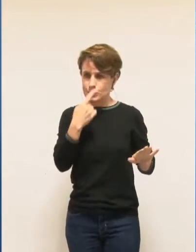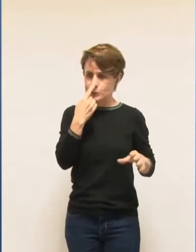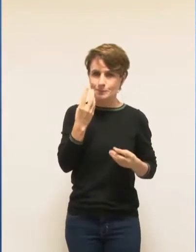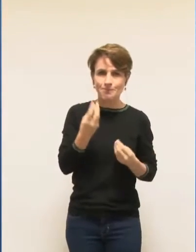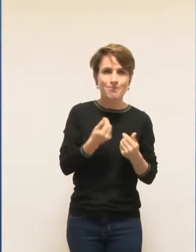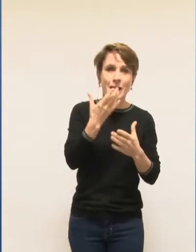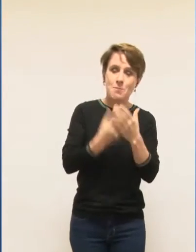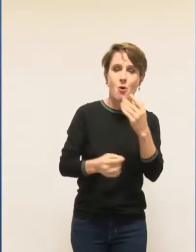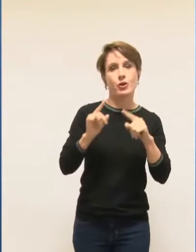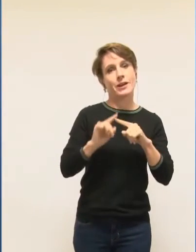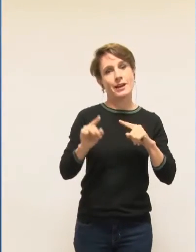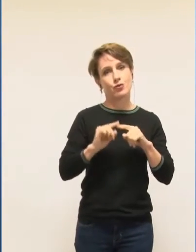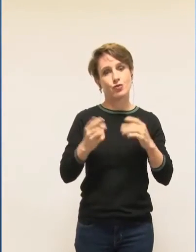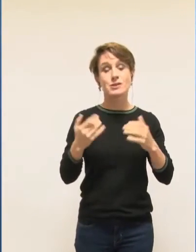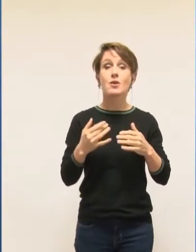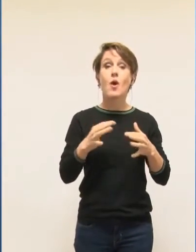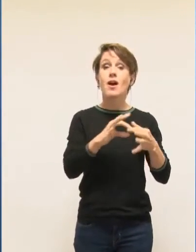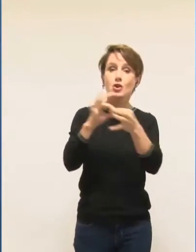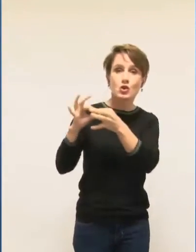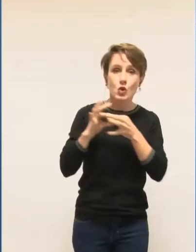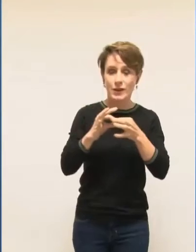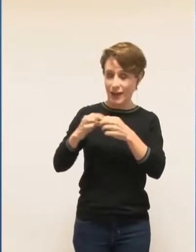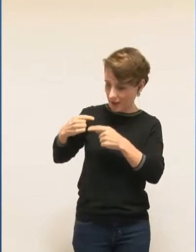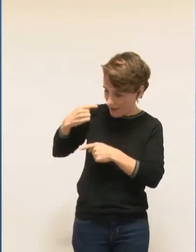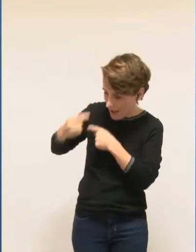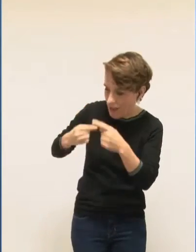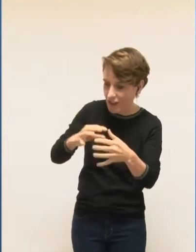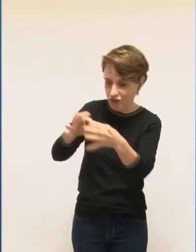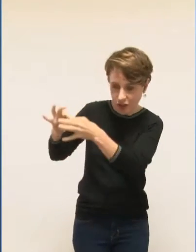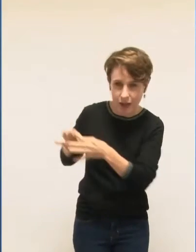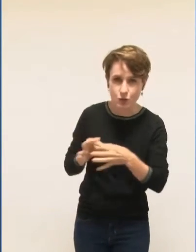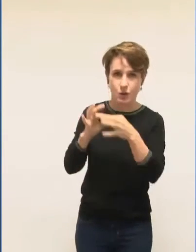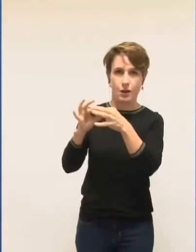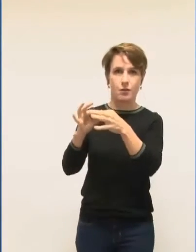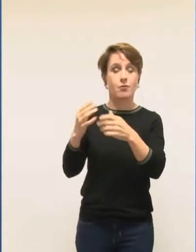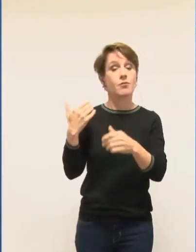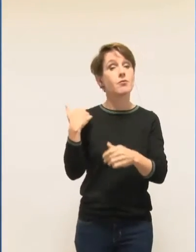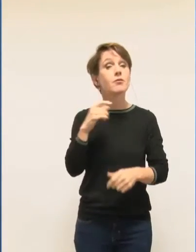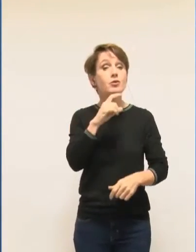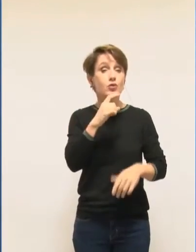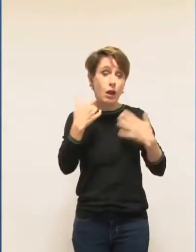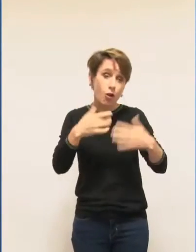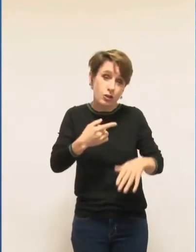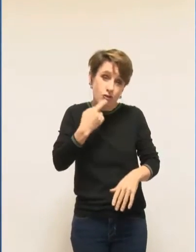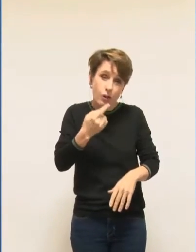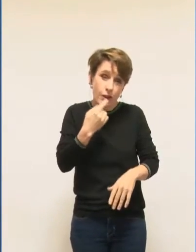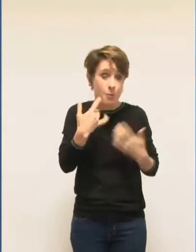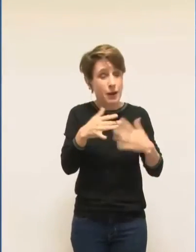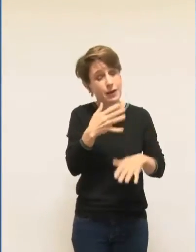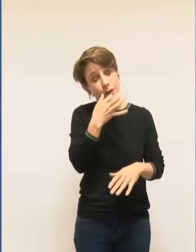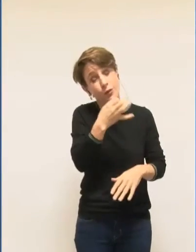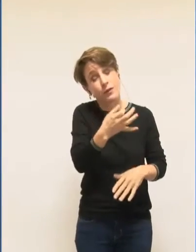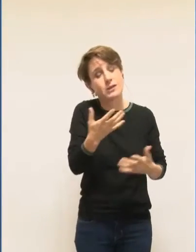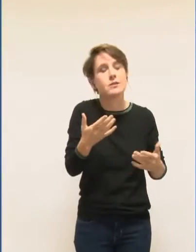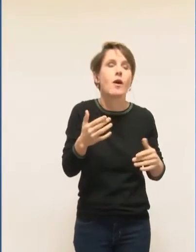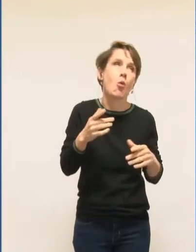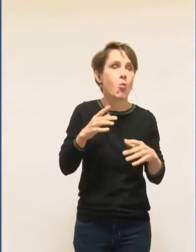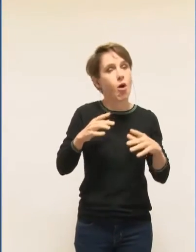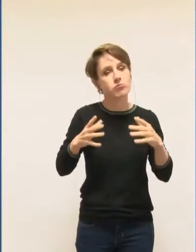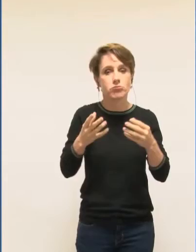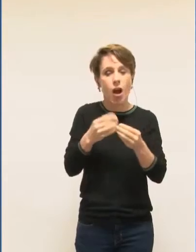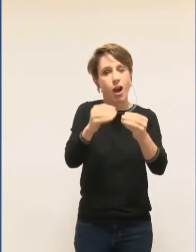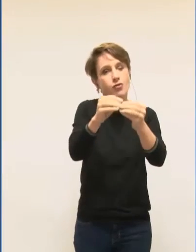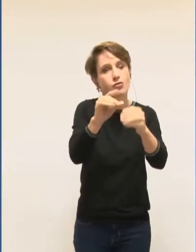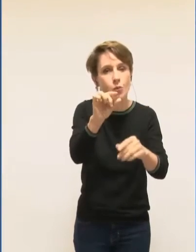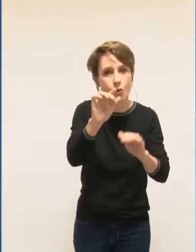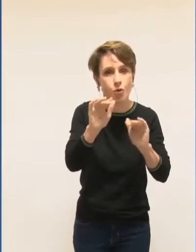cœur, celui de la solidarité intergénérationnelle. Nous l'avons abordé tout à l'heure, je n'y reviendrai pas, j'avais dit, enfin un petit peu quand même, j'avais dit